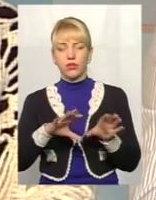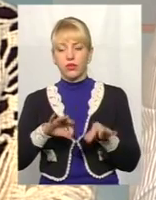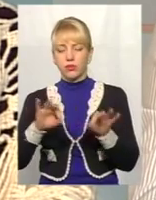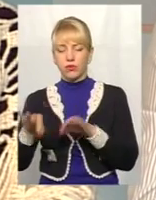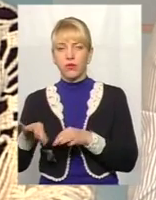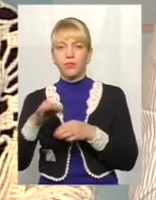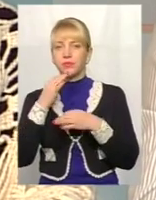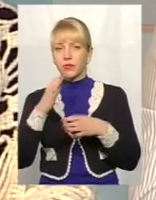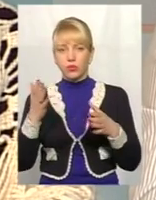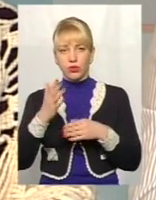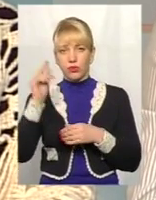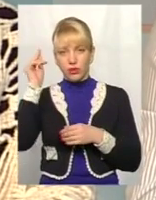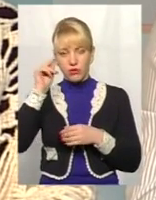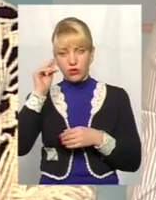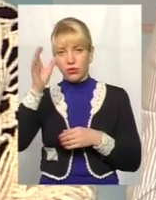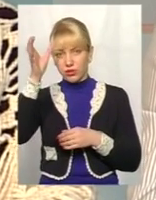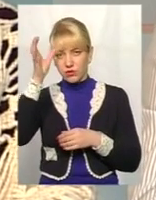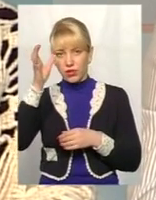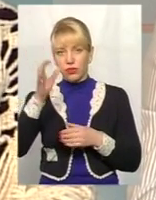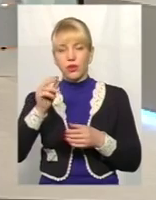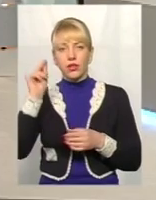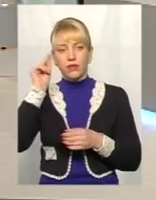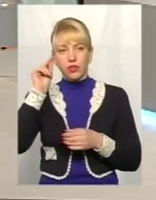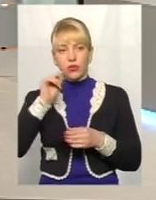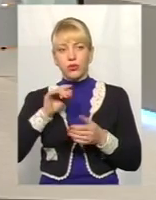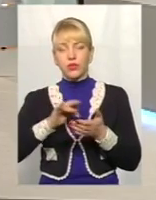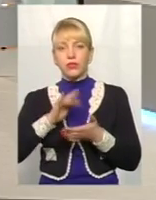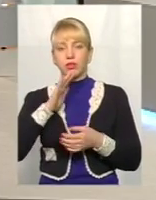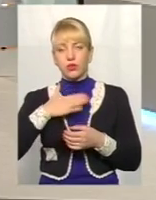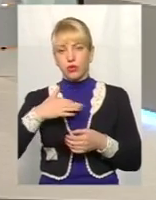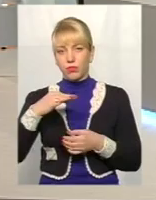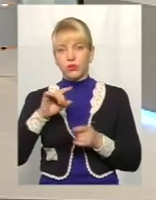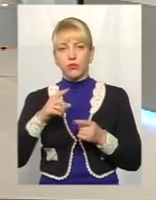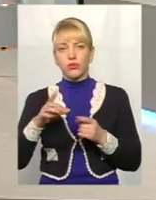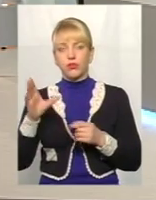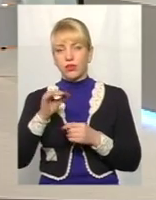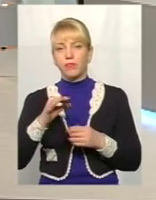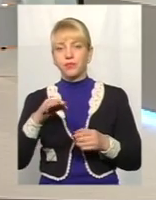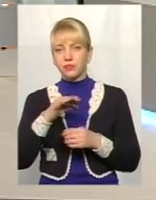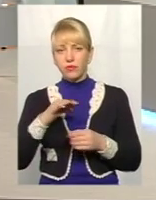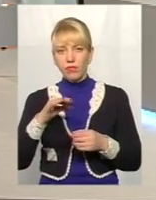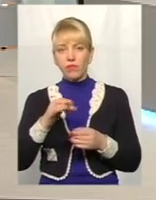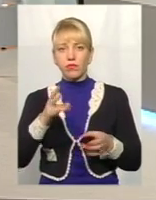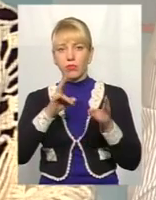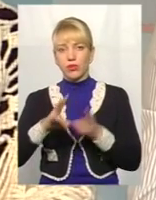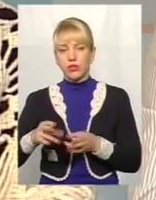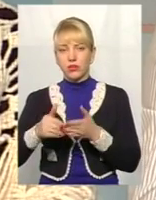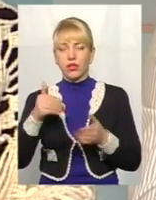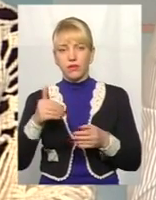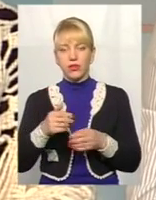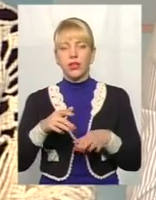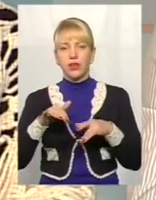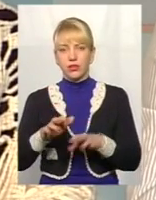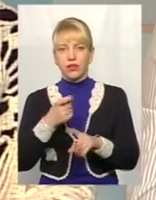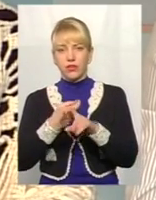будь-якого навчального або освітньо-культурного закладу нашої області, тому що, в принципі, вся область постраждала абсолютно від дій фашистів